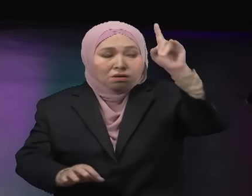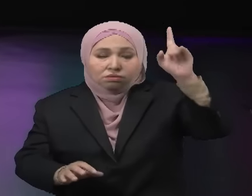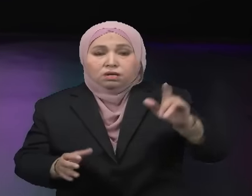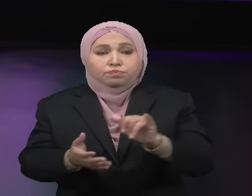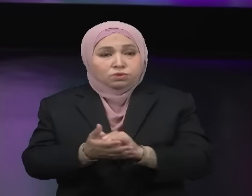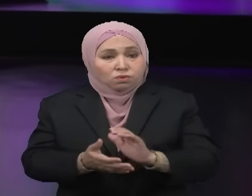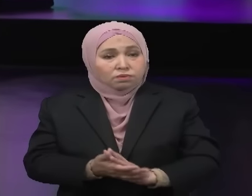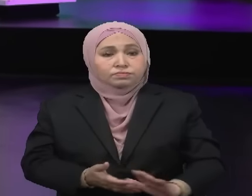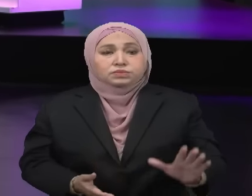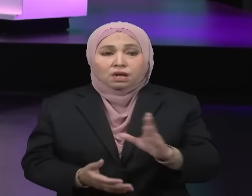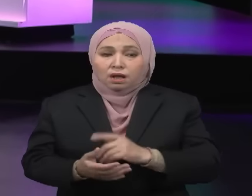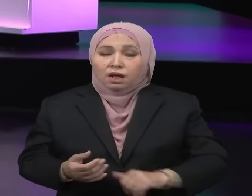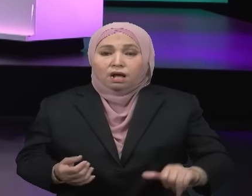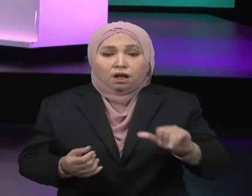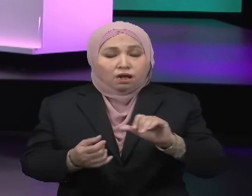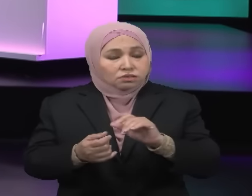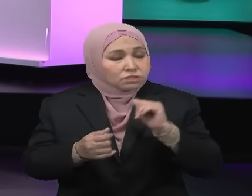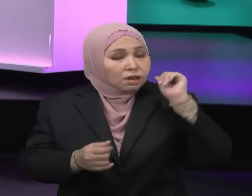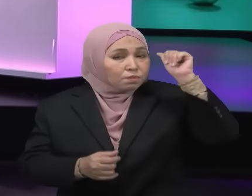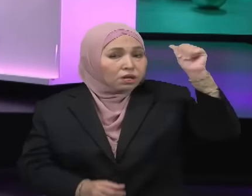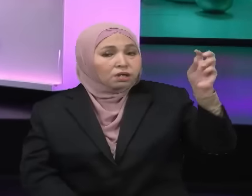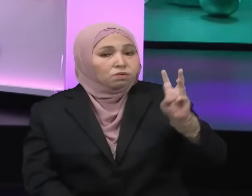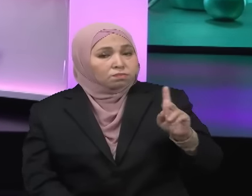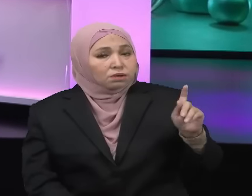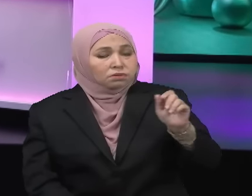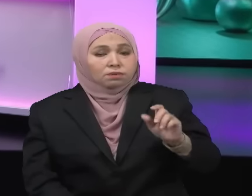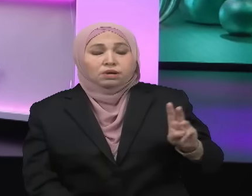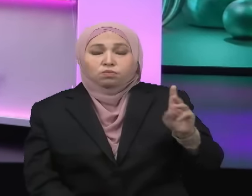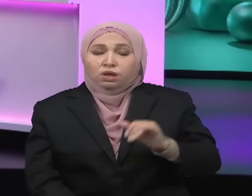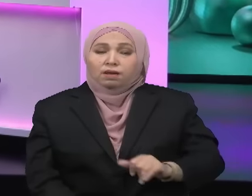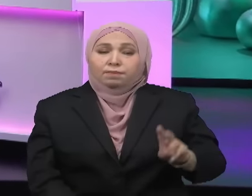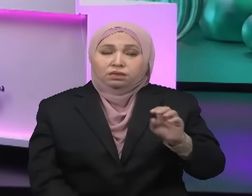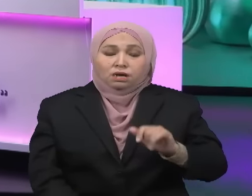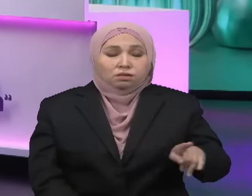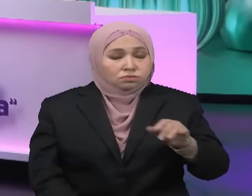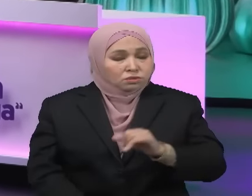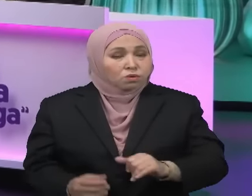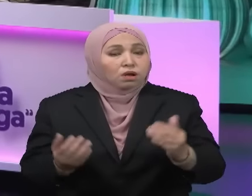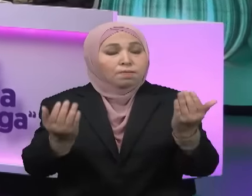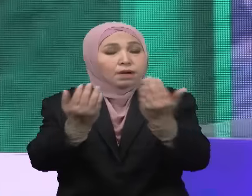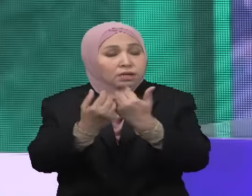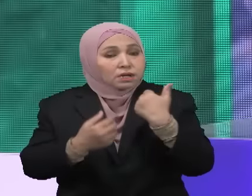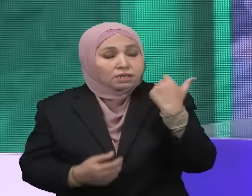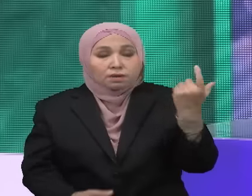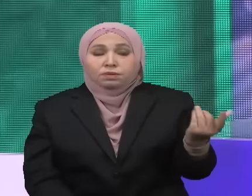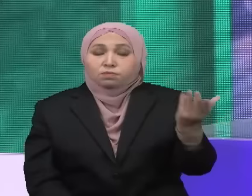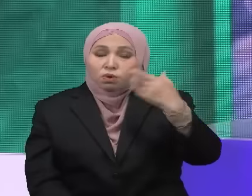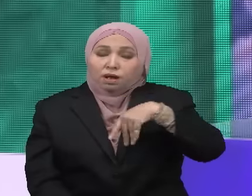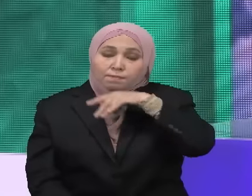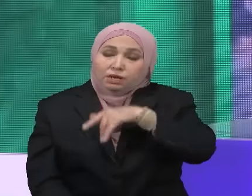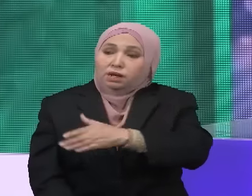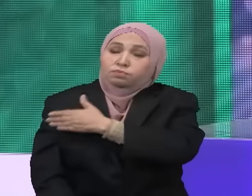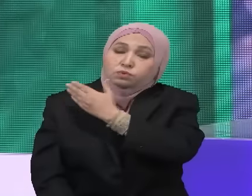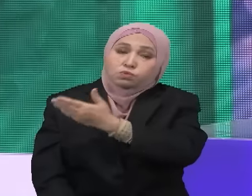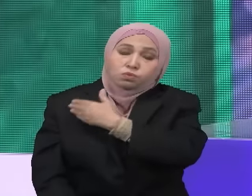Assalamualaikum warahmatullahi wabarakatuh. Alhamdulillah wassalatu wassalamu ala Rasulillah wa ala alihi wa man walah. Asyhadu la ilaha illallah, asyhadu anna Muhammadan abduhu wa rasuluhu. Allahumma salli